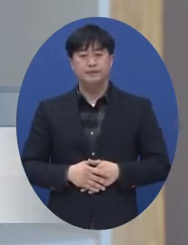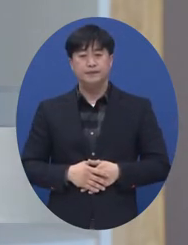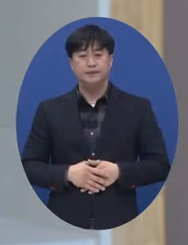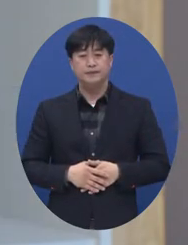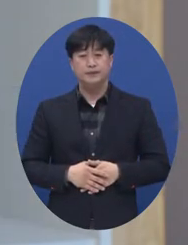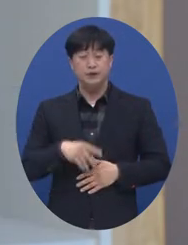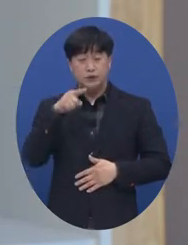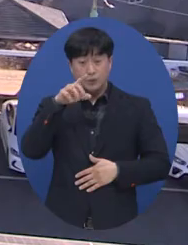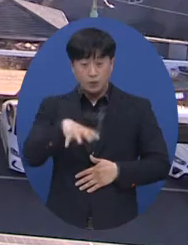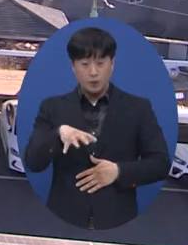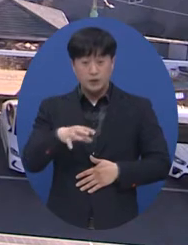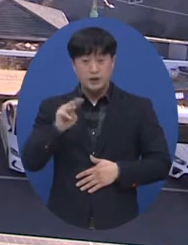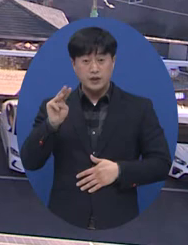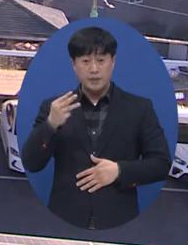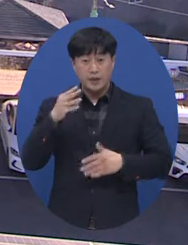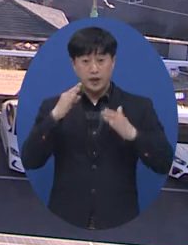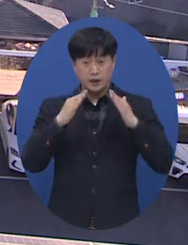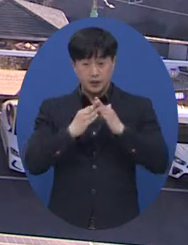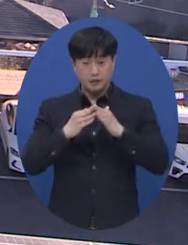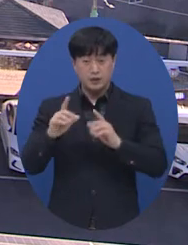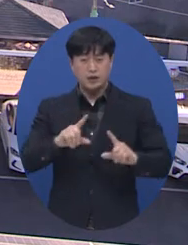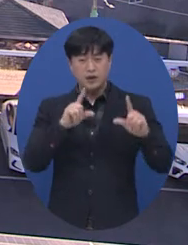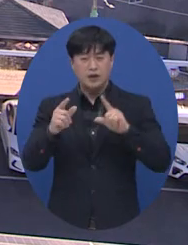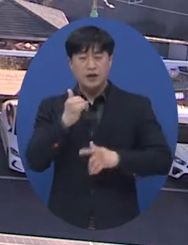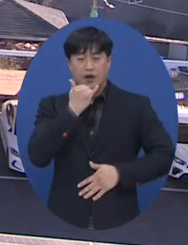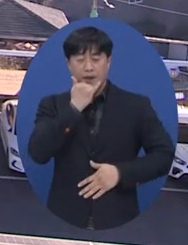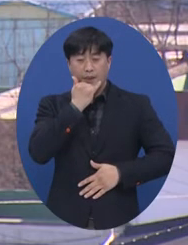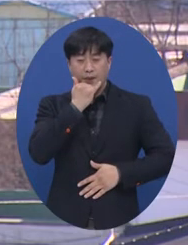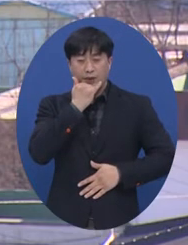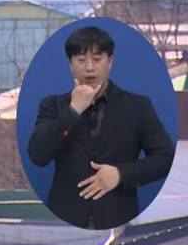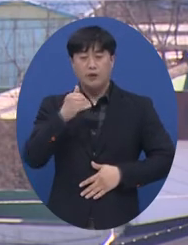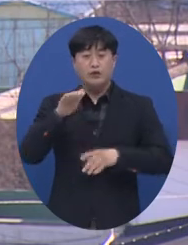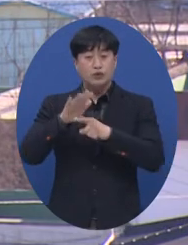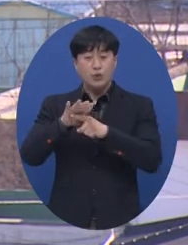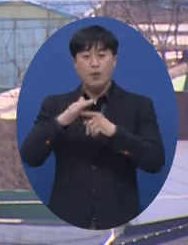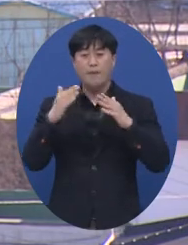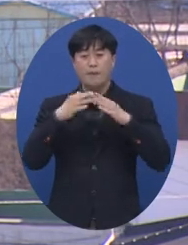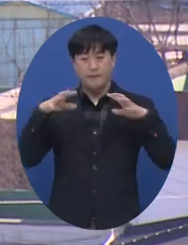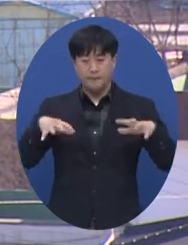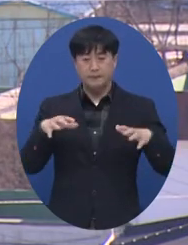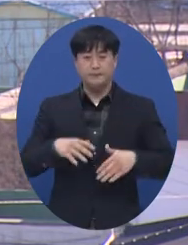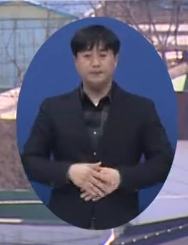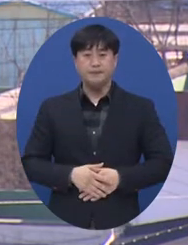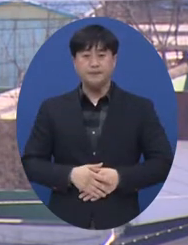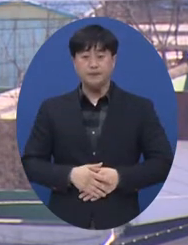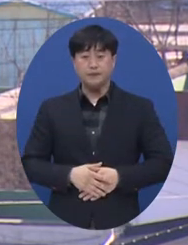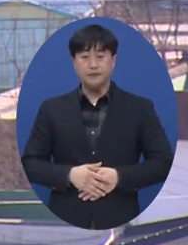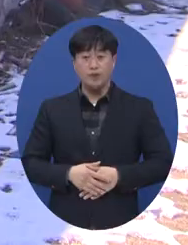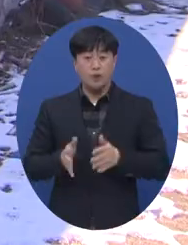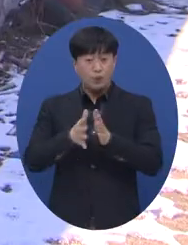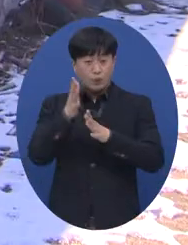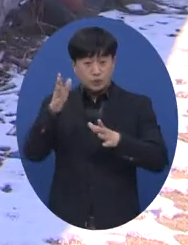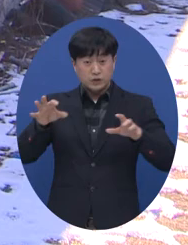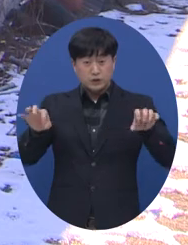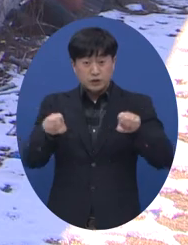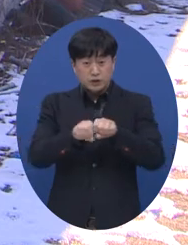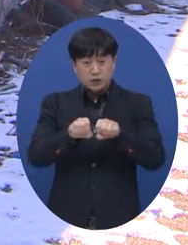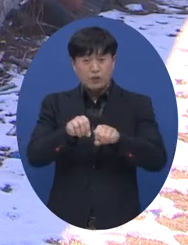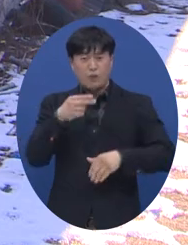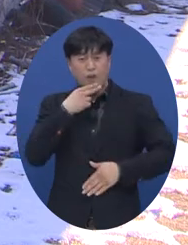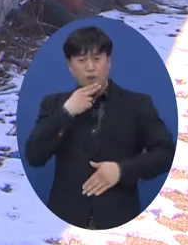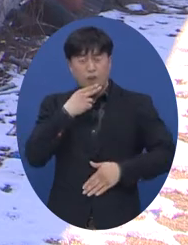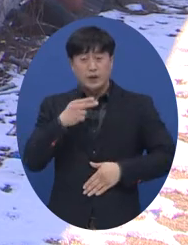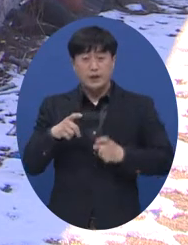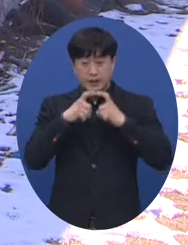하시구요 이곳은 약 3백 3대가 모여 사는 가평군 북면에 농촌 마을입니다 도시가스가